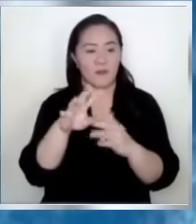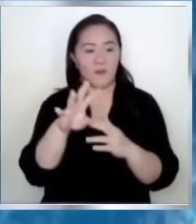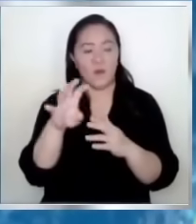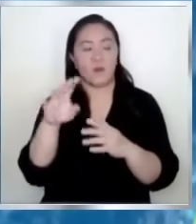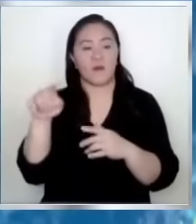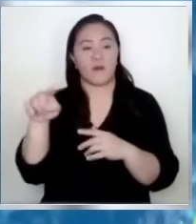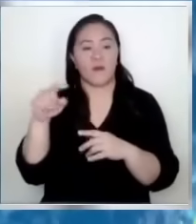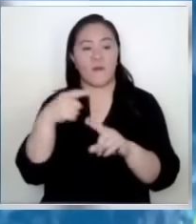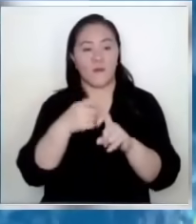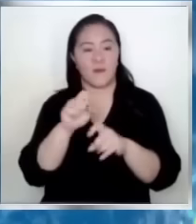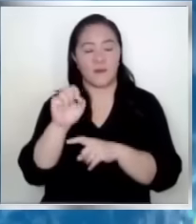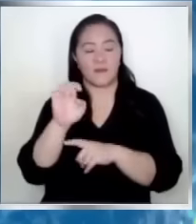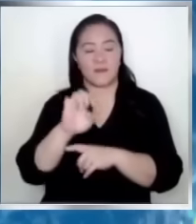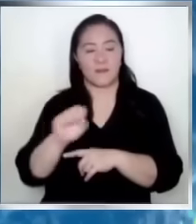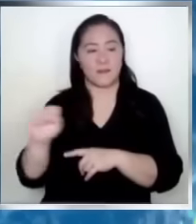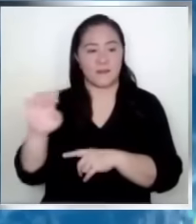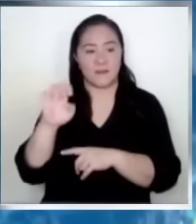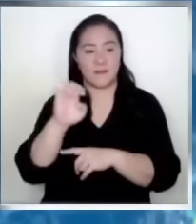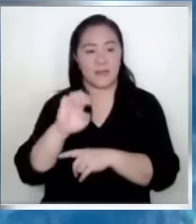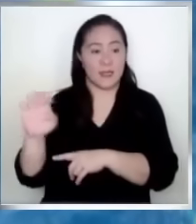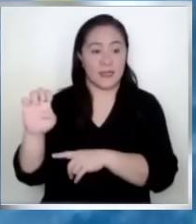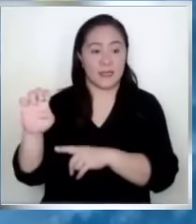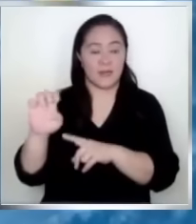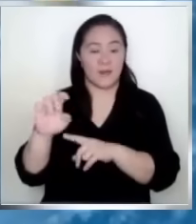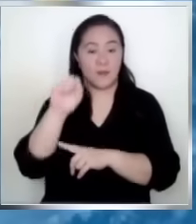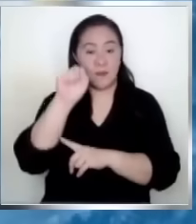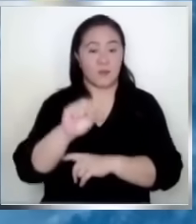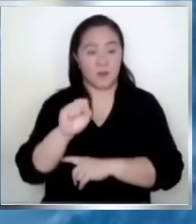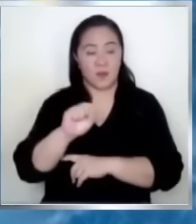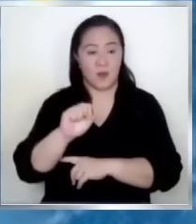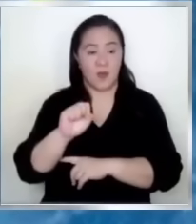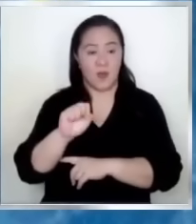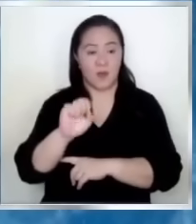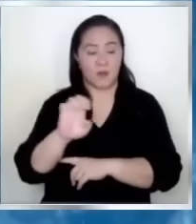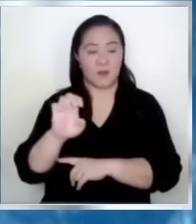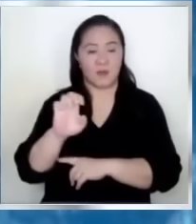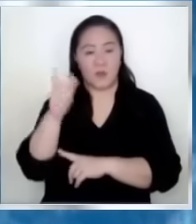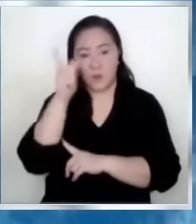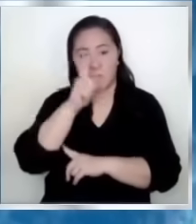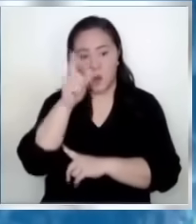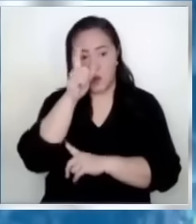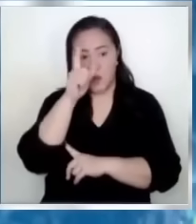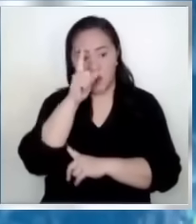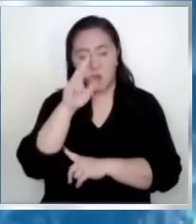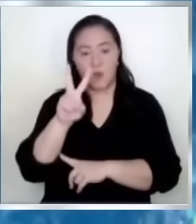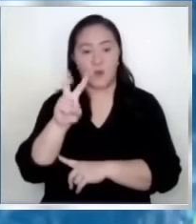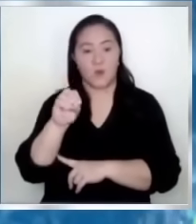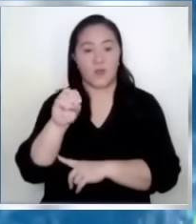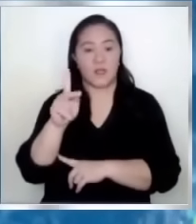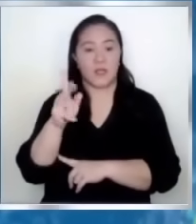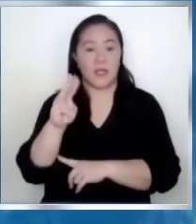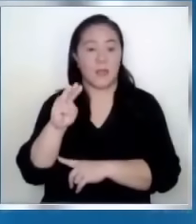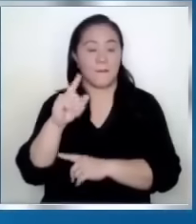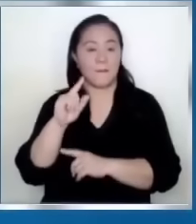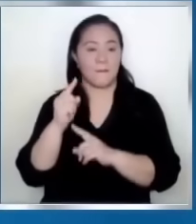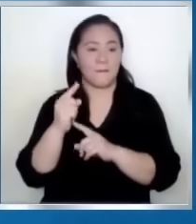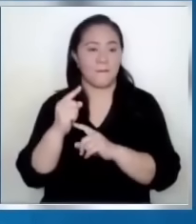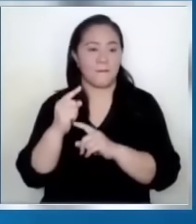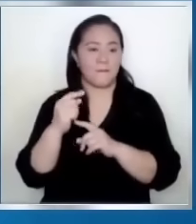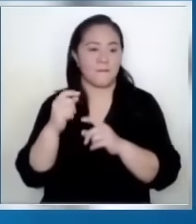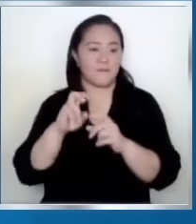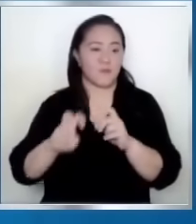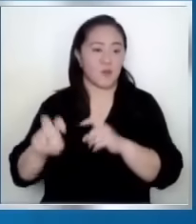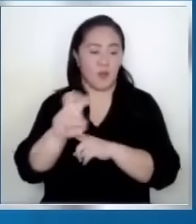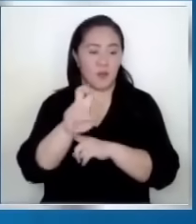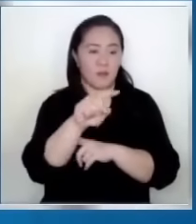silangan ng southeastern Luzon. Kumikilos yan pakanluran sa bilis na 20 kilometers per hour. Base sa forecast track